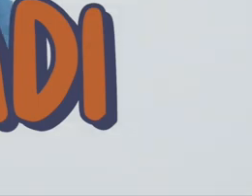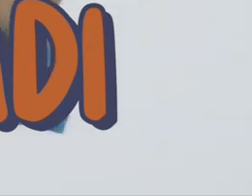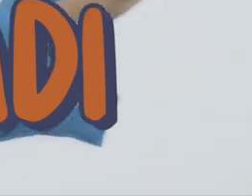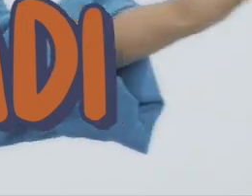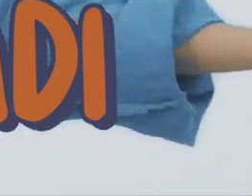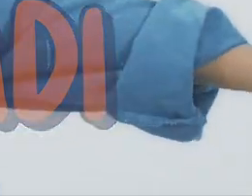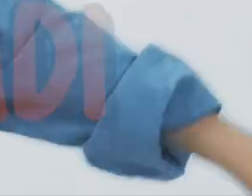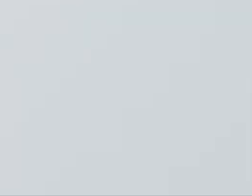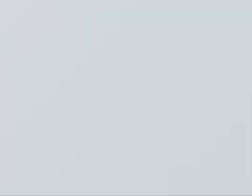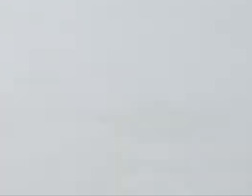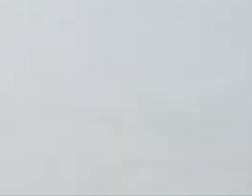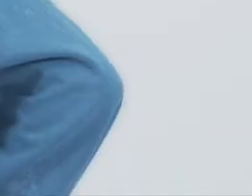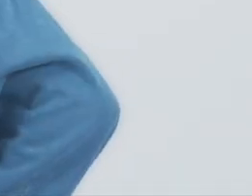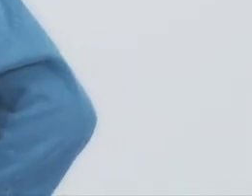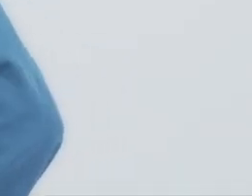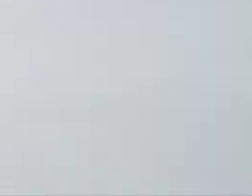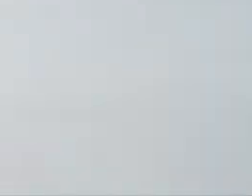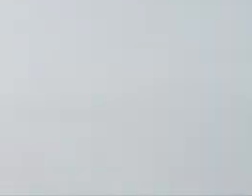Abadi